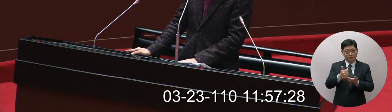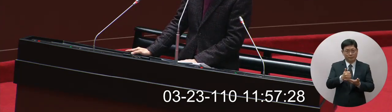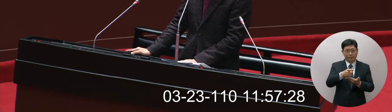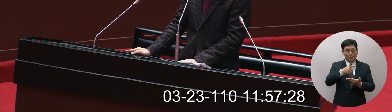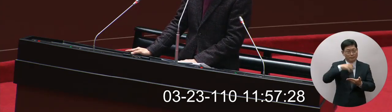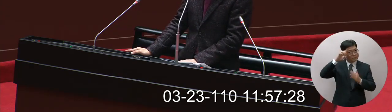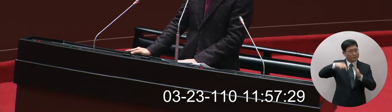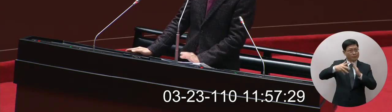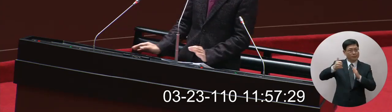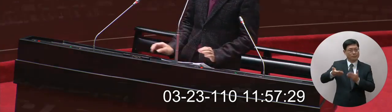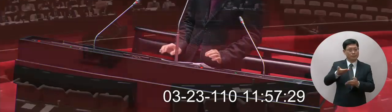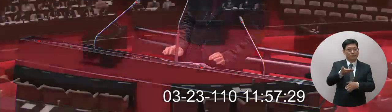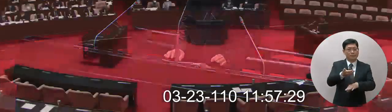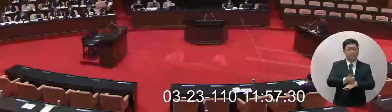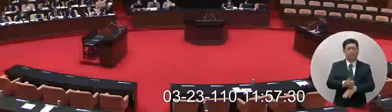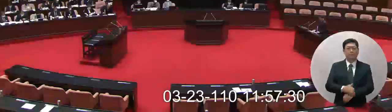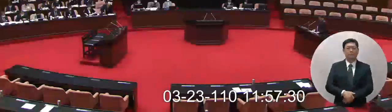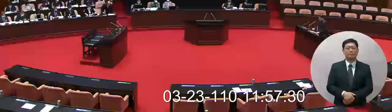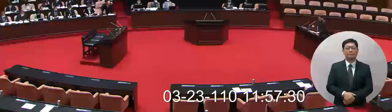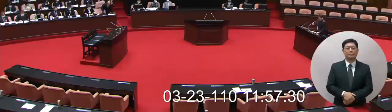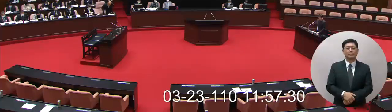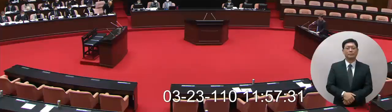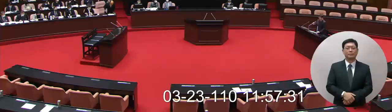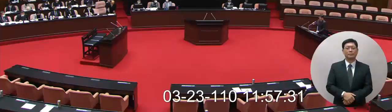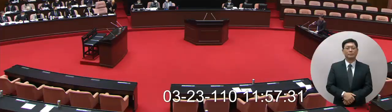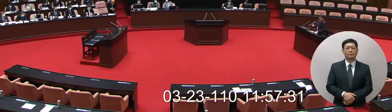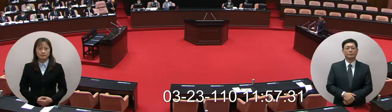请苏院长， 请苏院长。